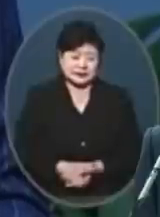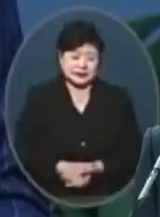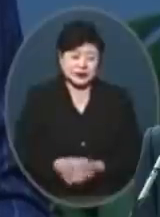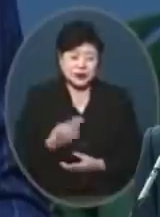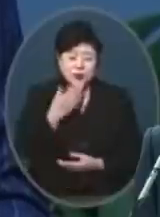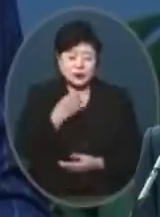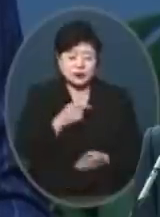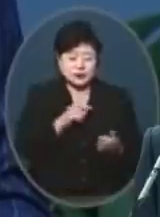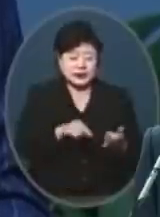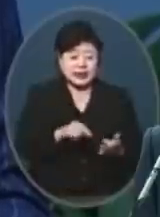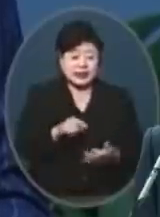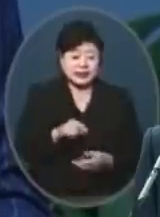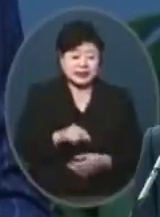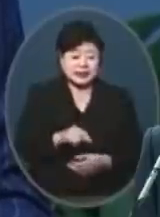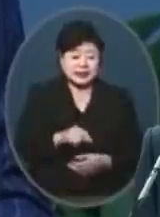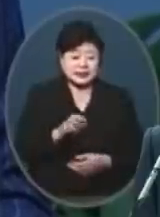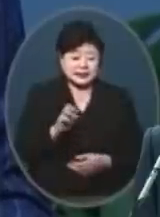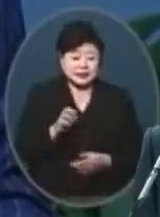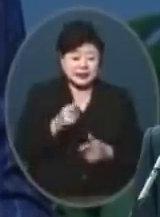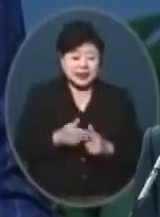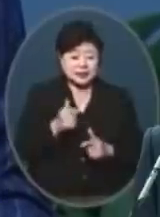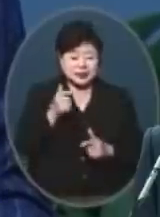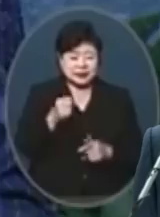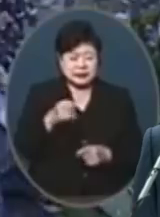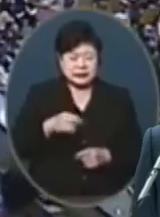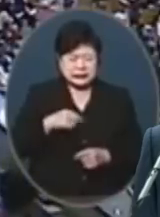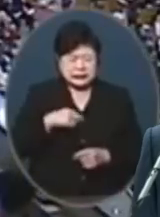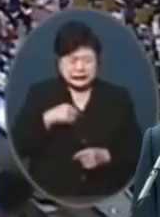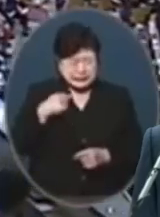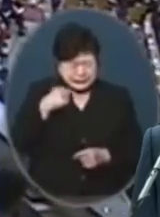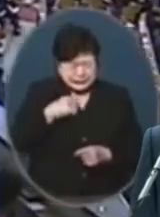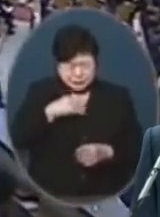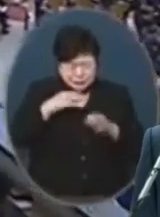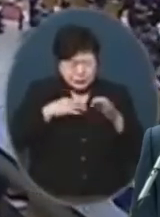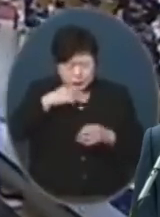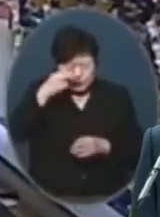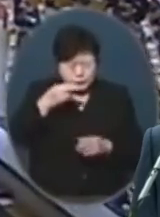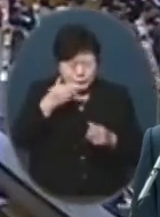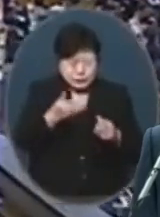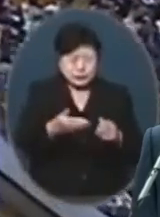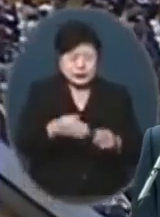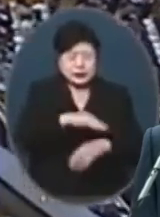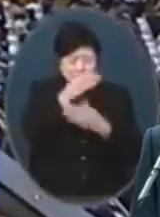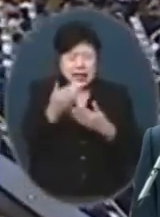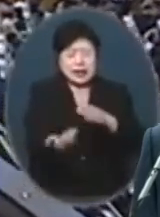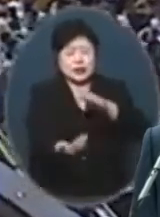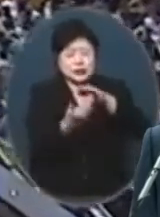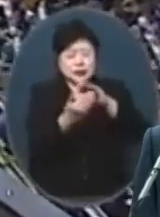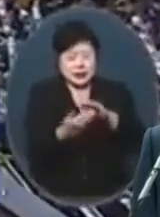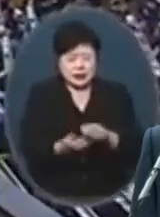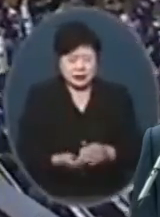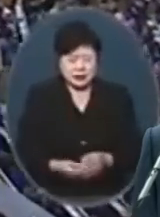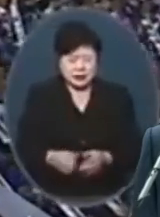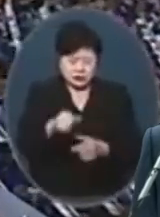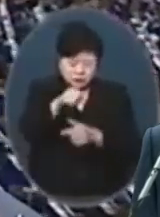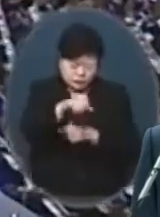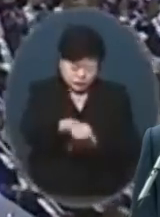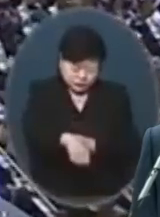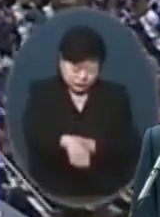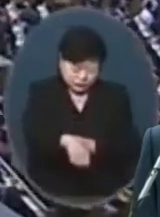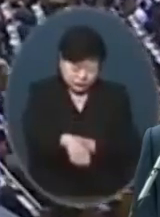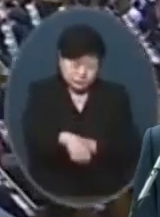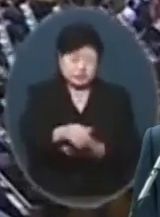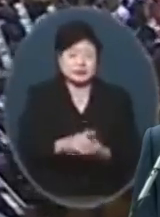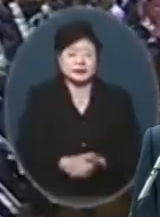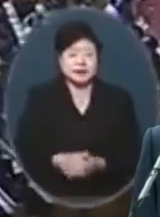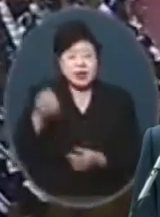요한복음 19장 30절에 예수께서 신 포도주를 받으신 후에 이르시되 다 이루었다 하시고 머리 열 수